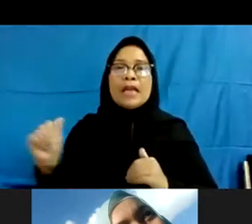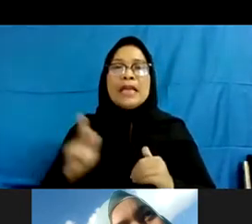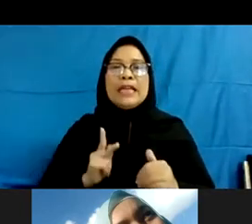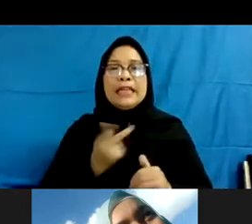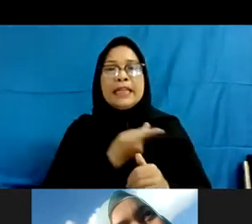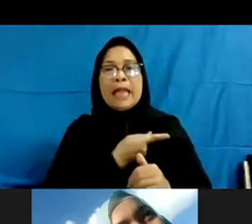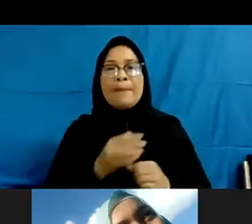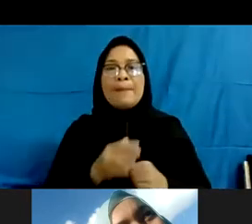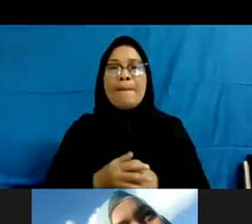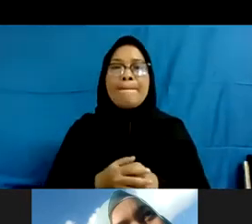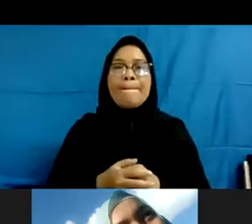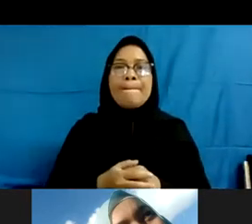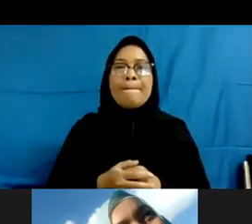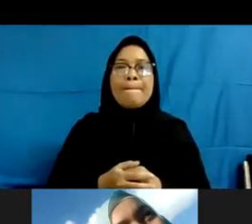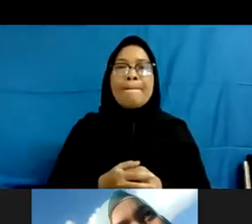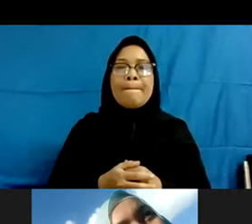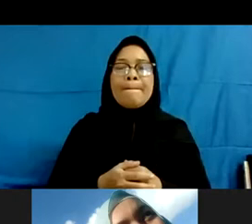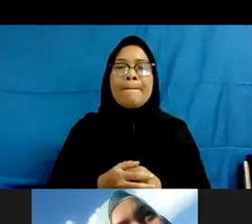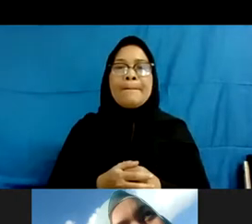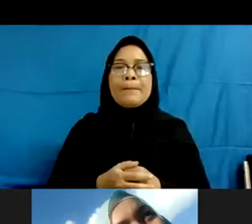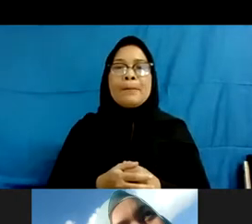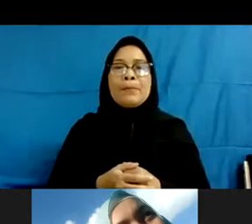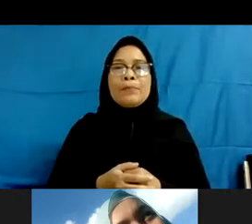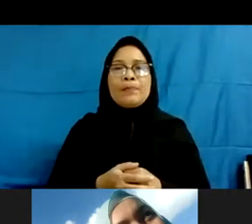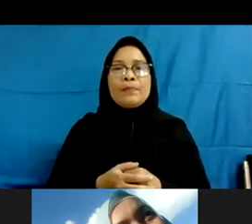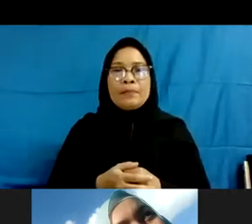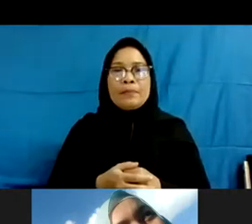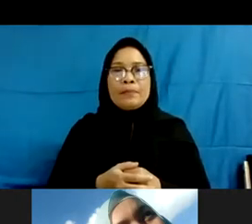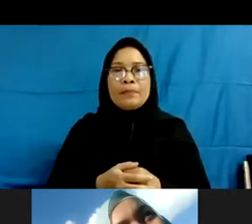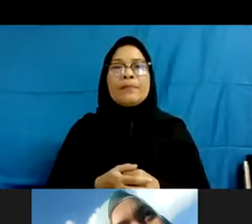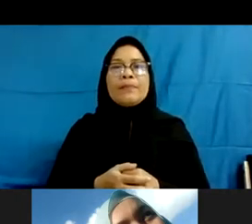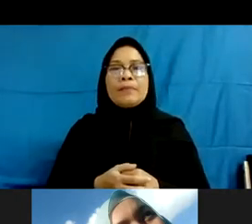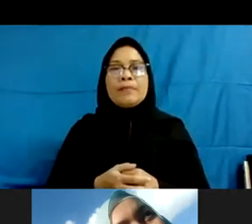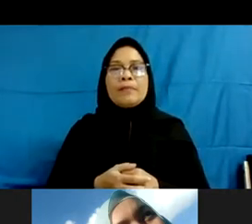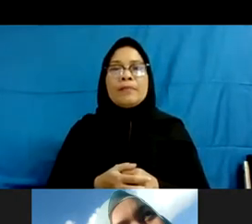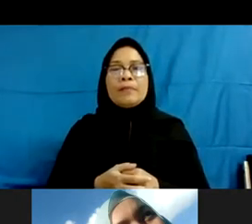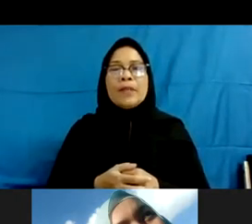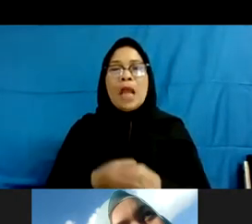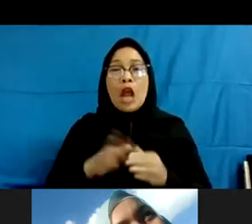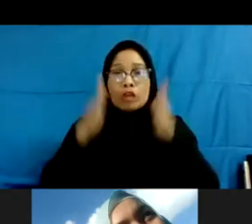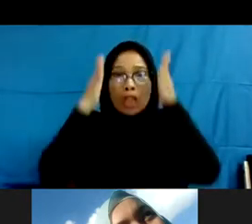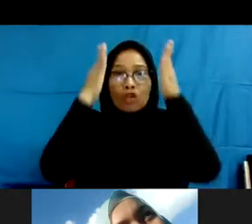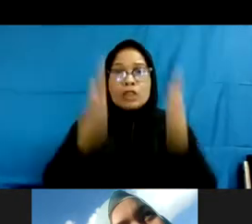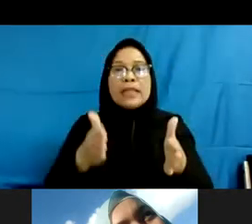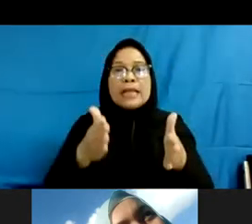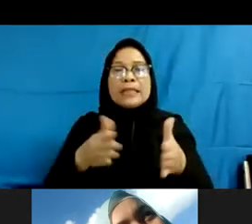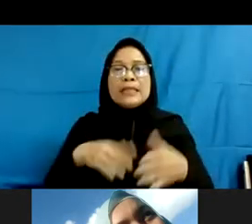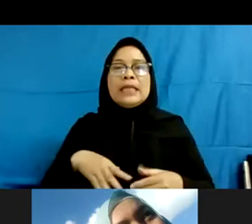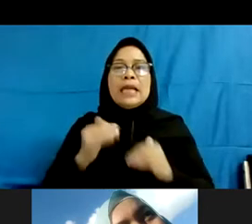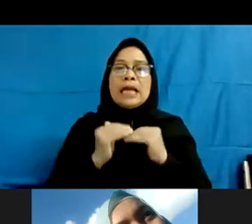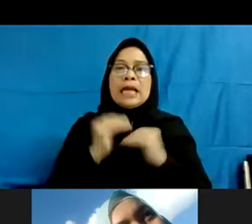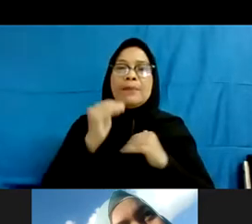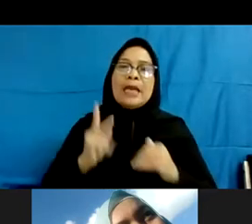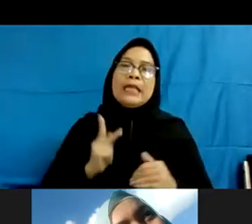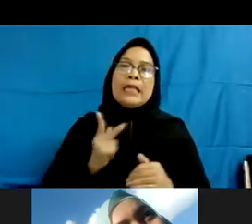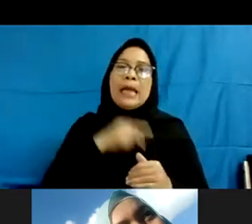kita mungkin kalau yang sudah terbiasa untuk bisa lebih berkonsentrasi, nah itu jadi kelebihan kita, kita bisa lebih